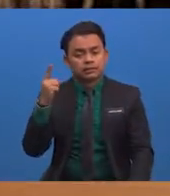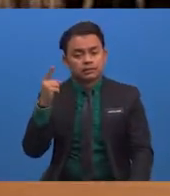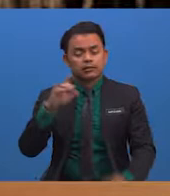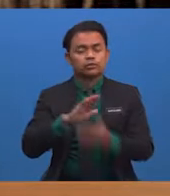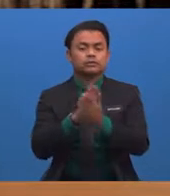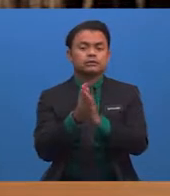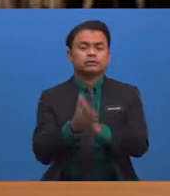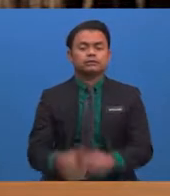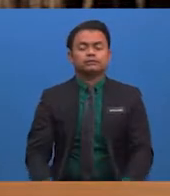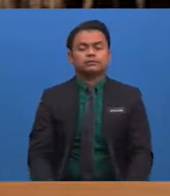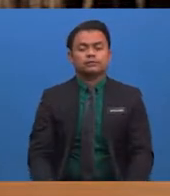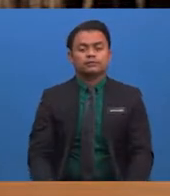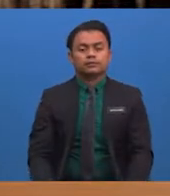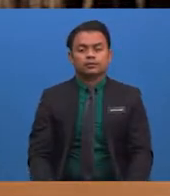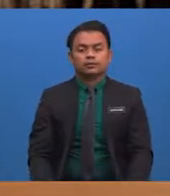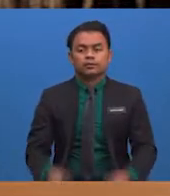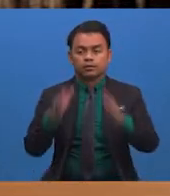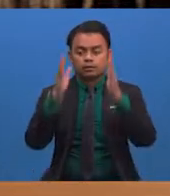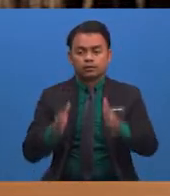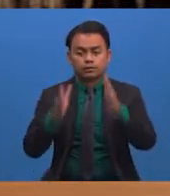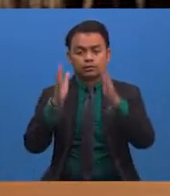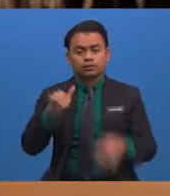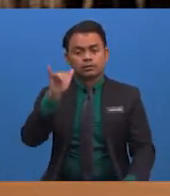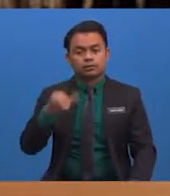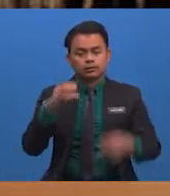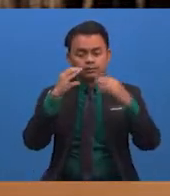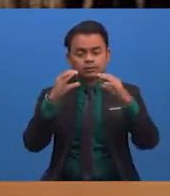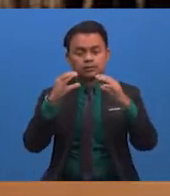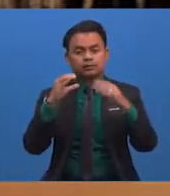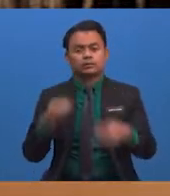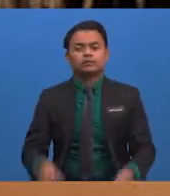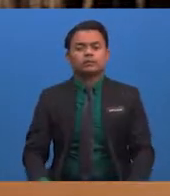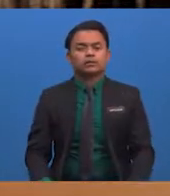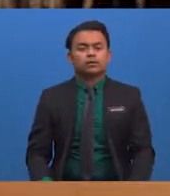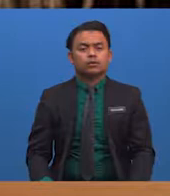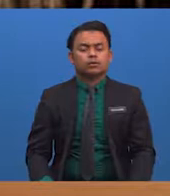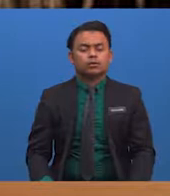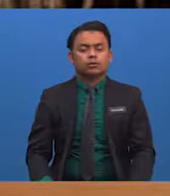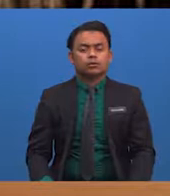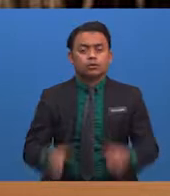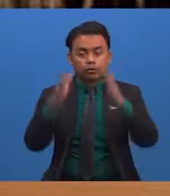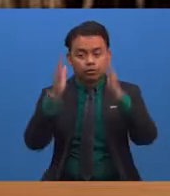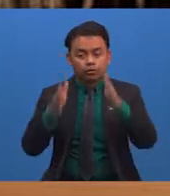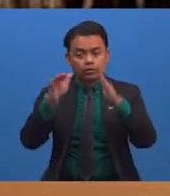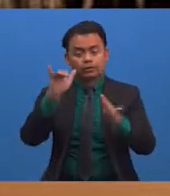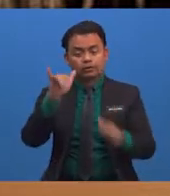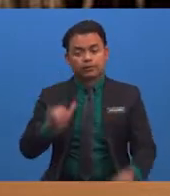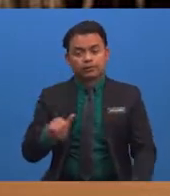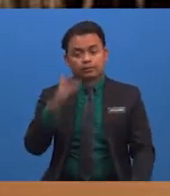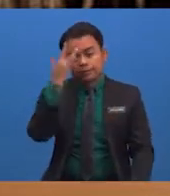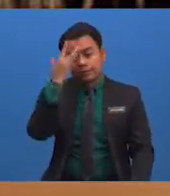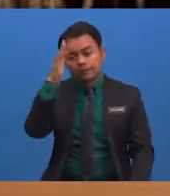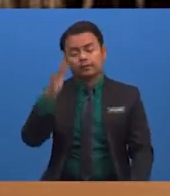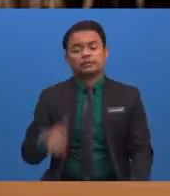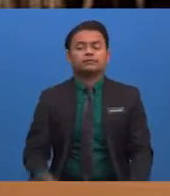para ulama, sarjana, ahli fikir, penjaga dan lain-lain. Masjid